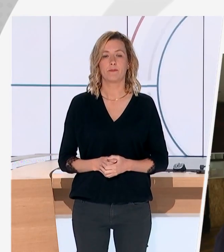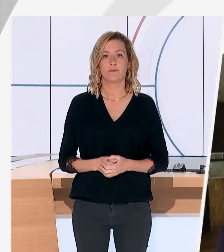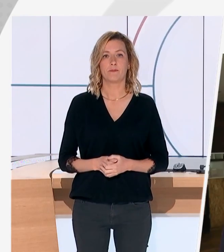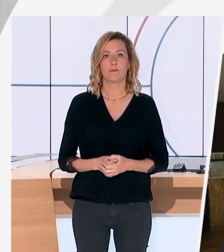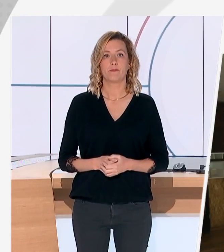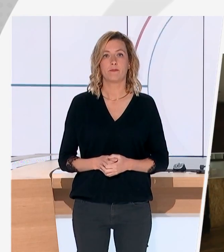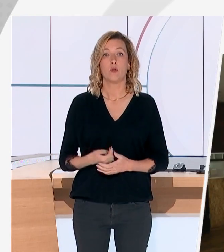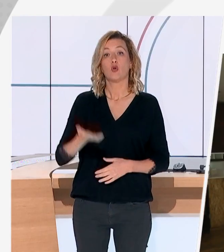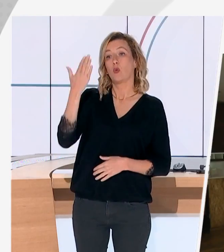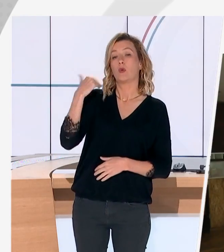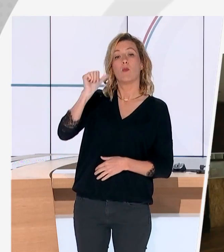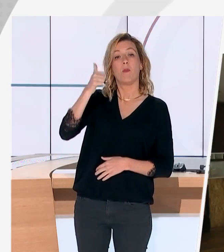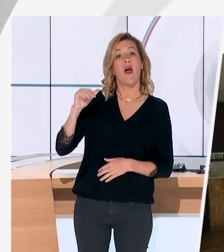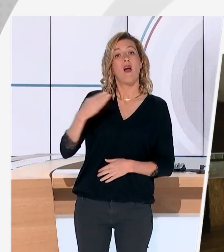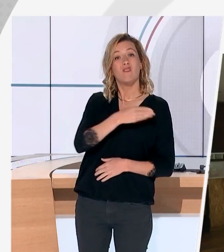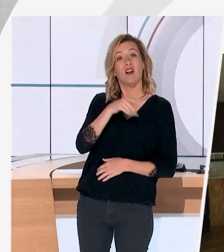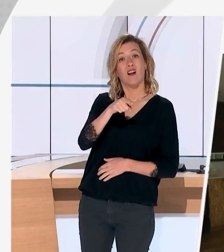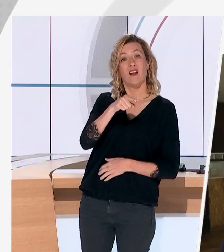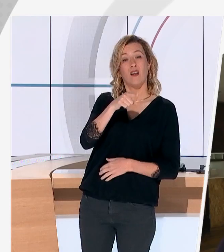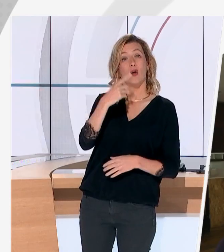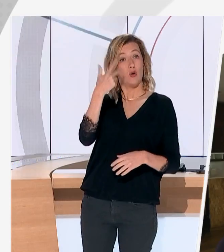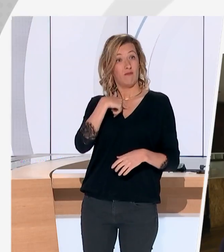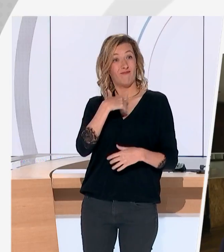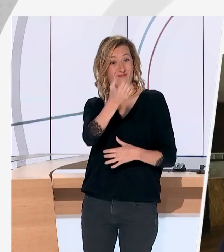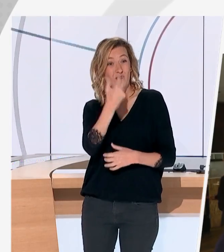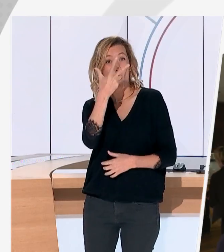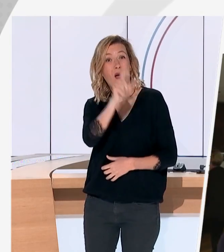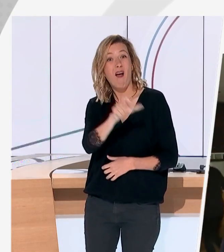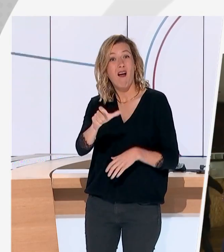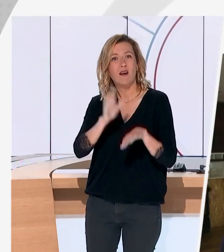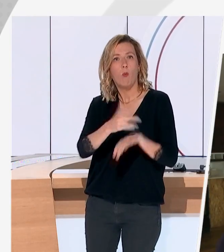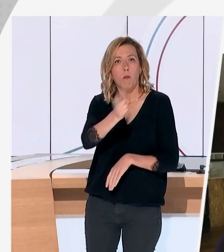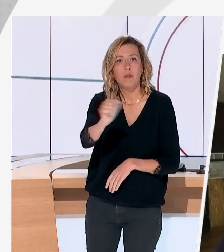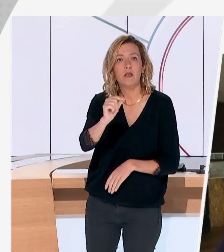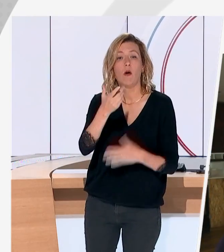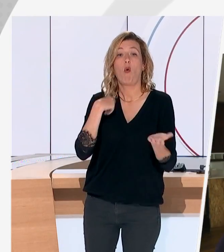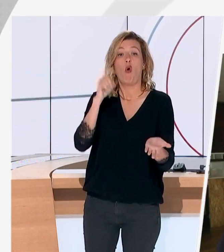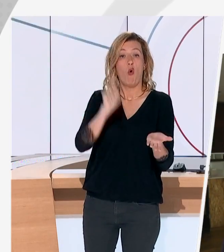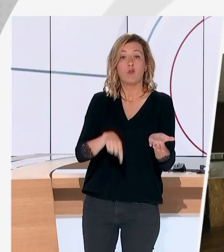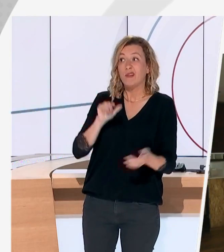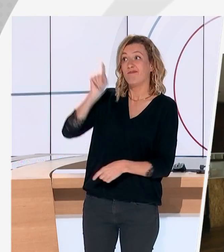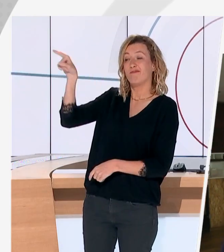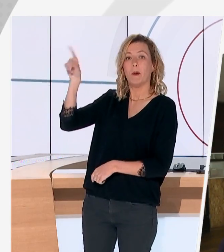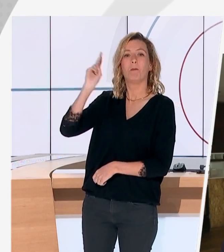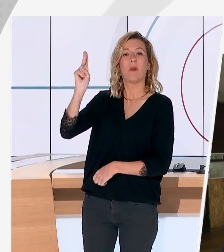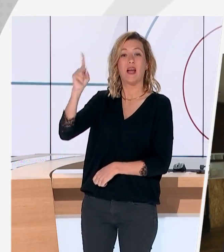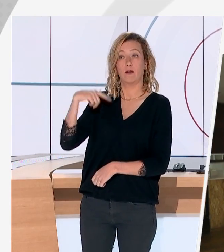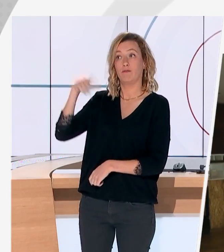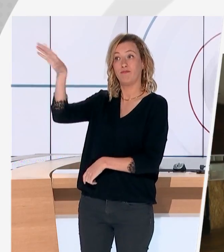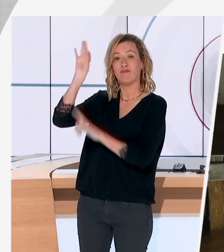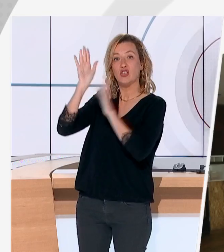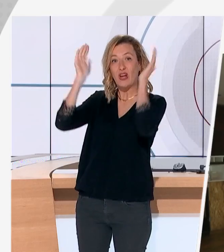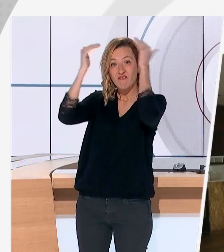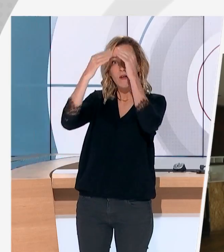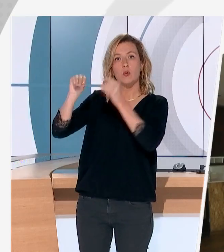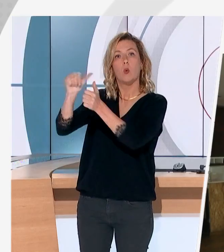avril, il y en a 3 qui sont venus et repartis, donc on a été obligé effectivement, j'ai mis en cuisine un de mes chefs de Paris, un commis de Paris, j'ai 2 gars en salle